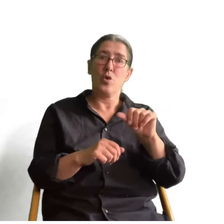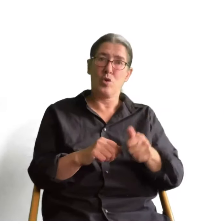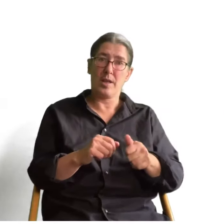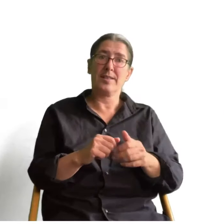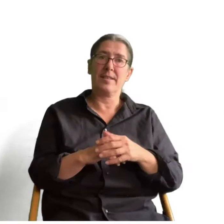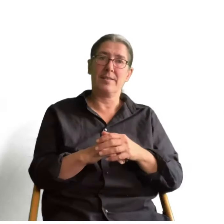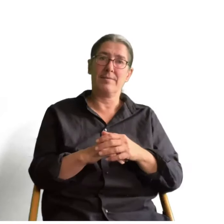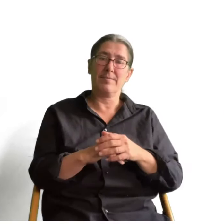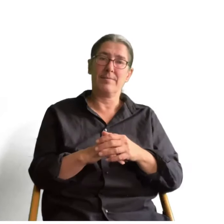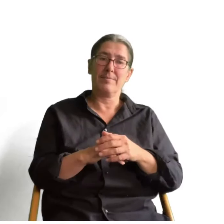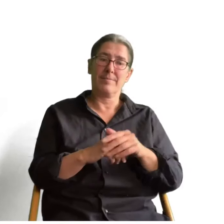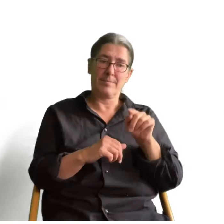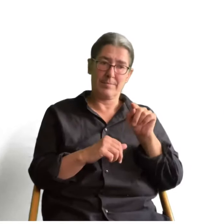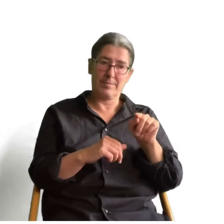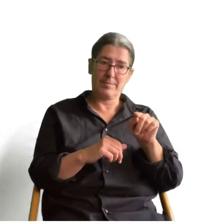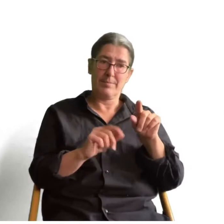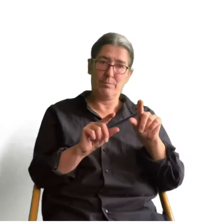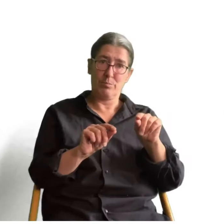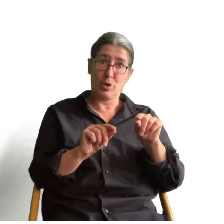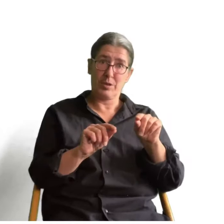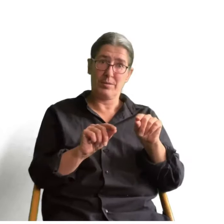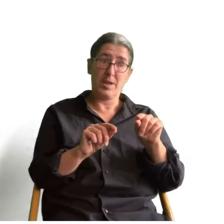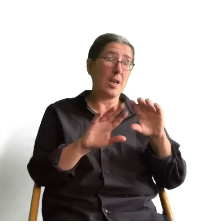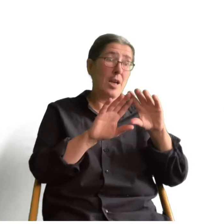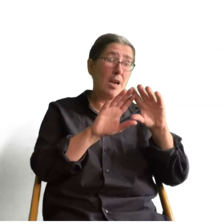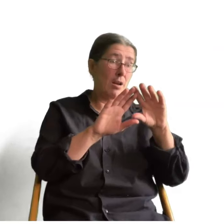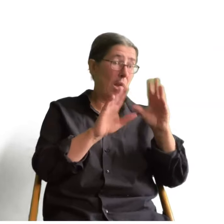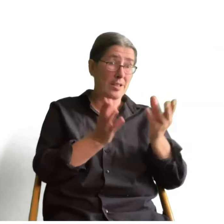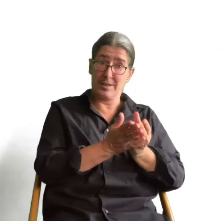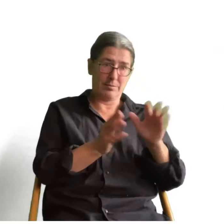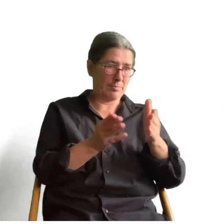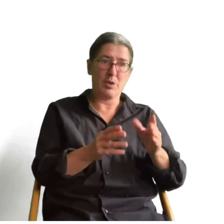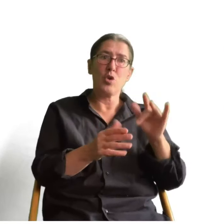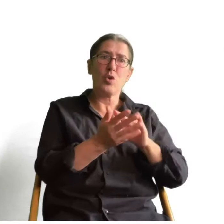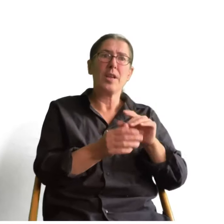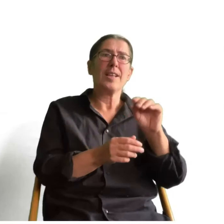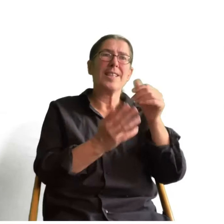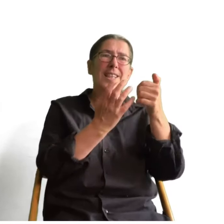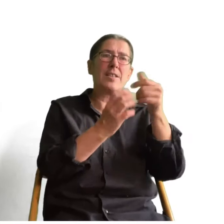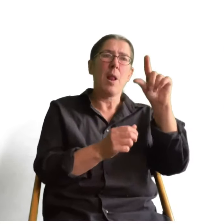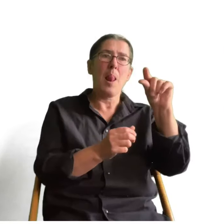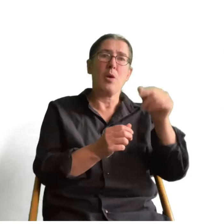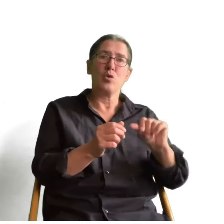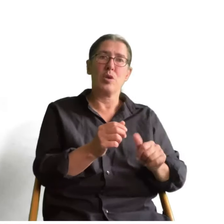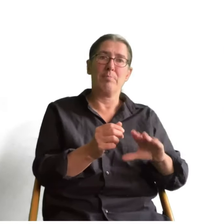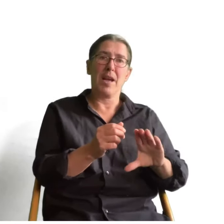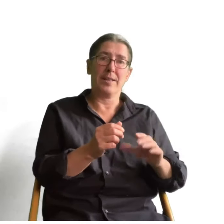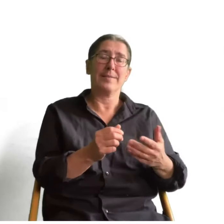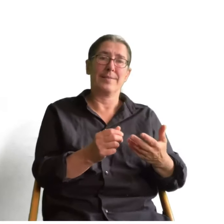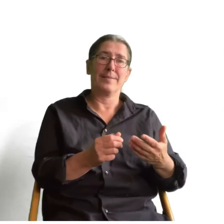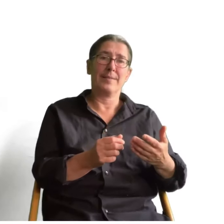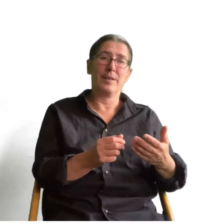Diese 60 Hundertstel bedeutet, es gibt keine Ganzen, weil das kleiner ist als das